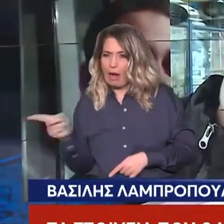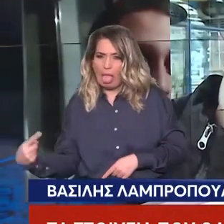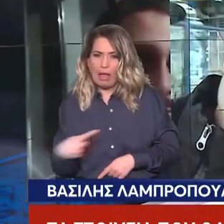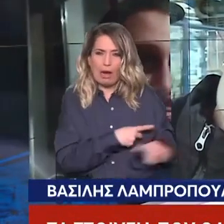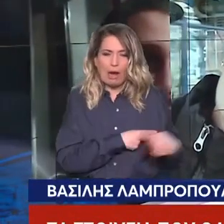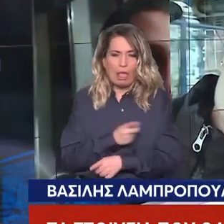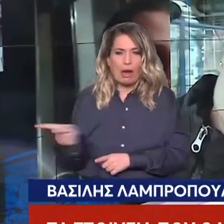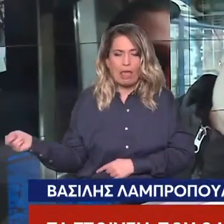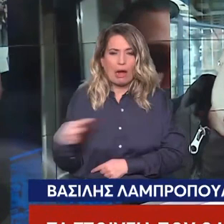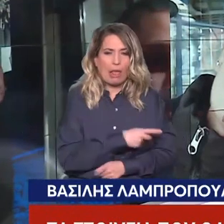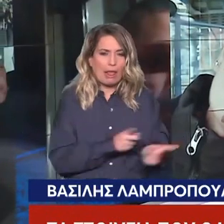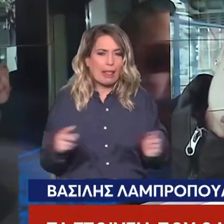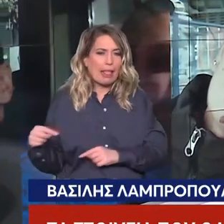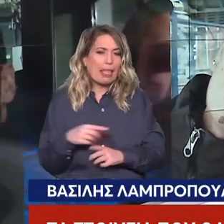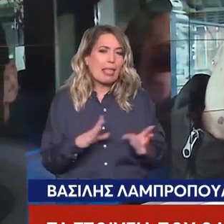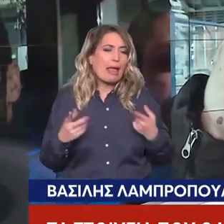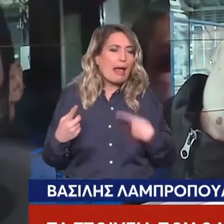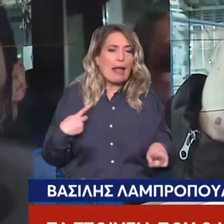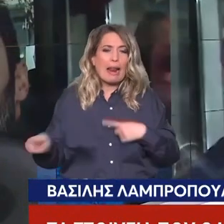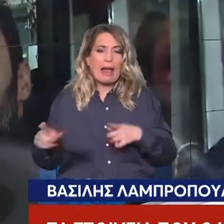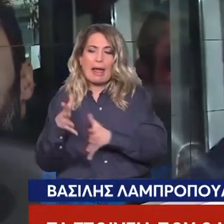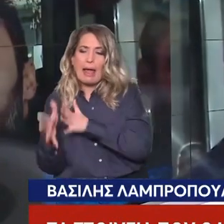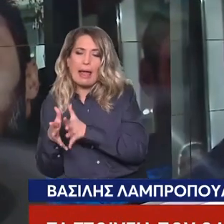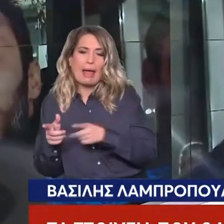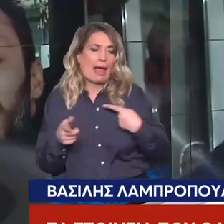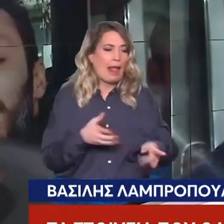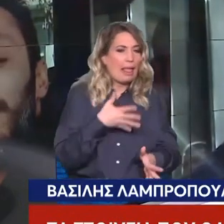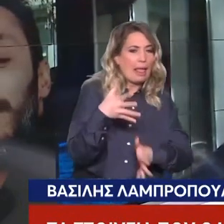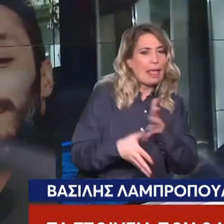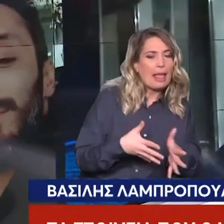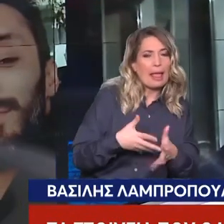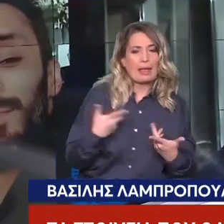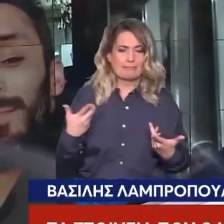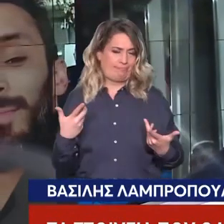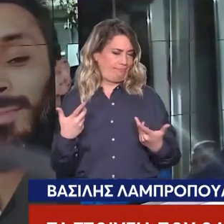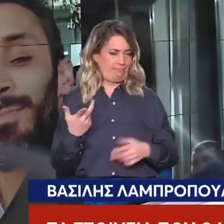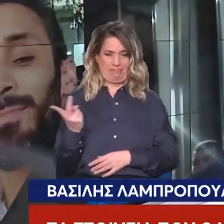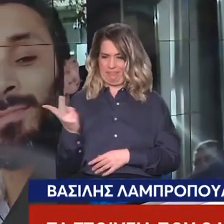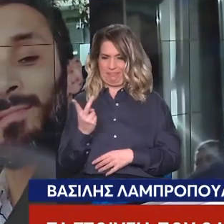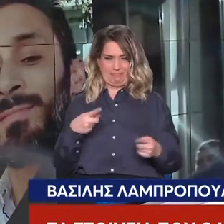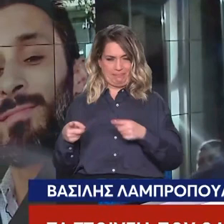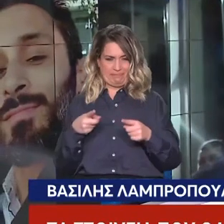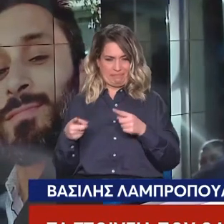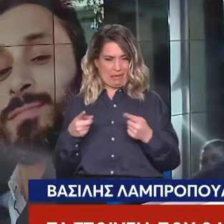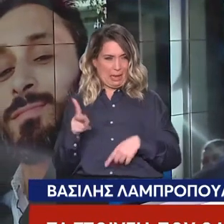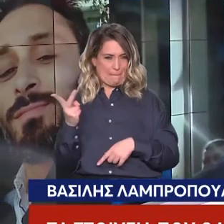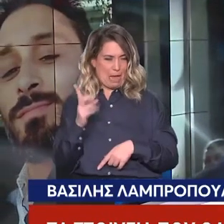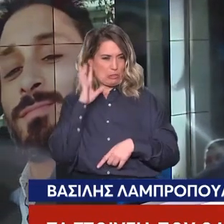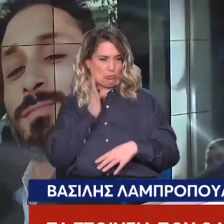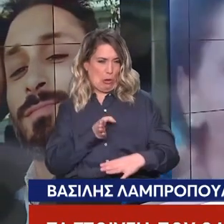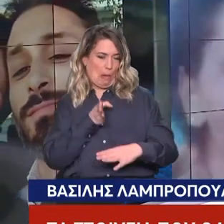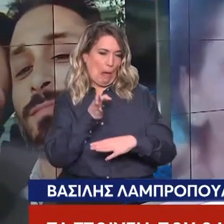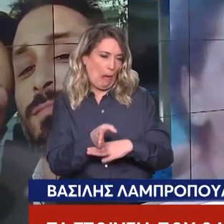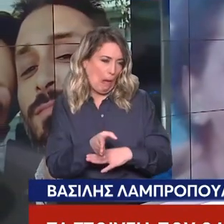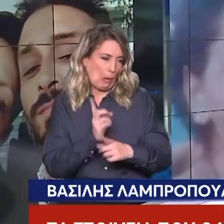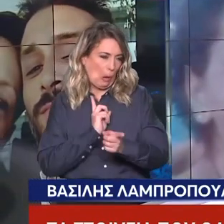υπάρχουν πιθανόν κάποιες εκδοχές, και βεβαίως μέσα από αυτό το θολό σχέδιο που είχαν οι συγκεκριμένοι δύο να πάνε να ληστέψουν, να, ο